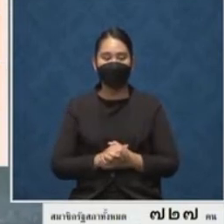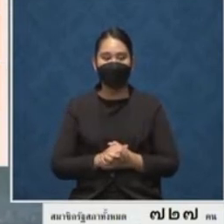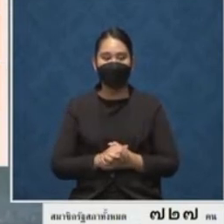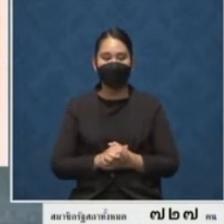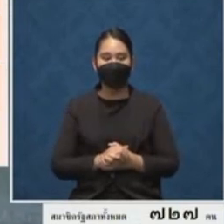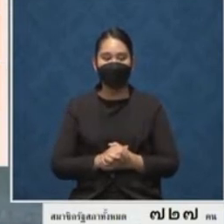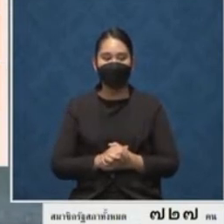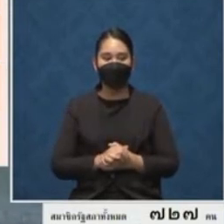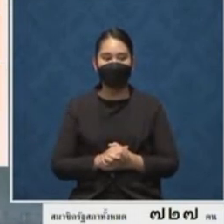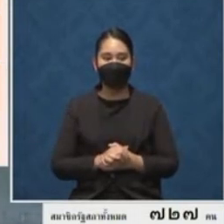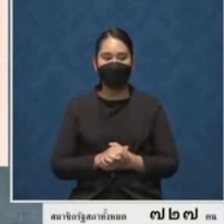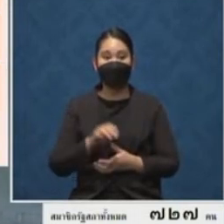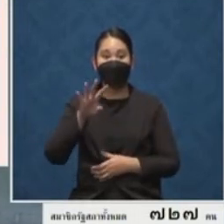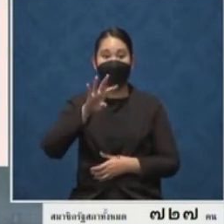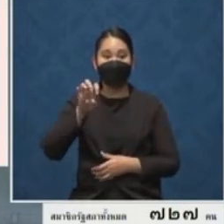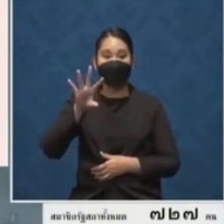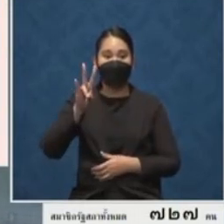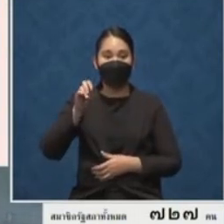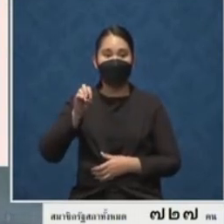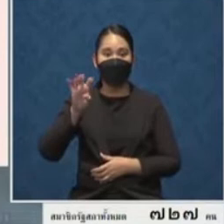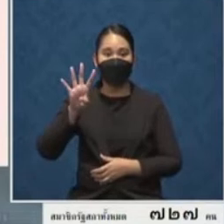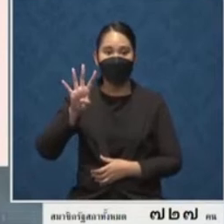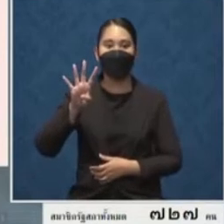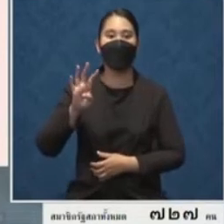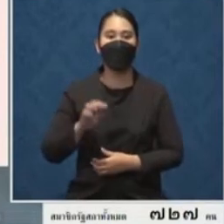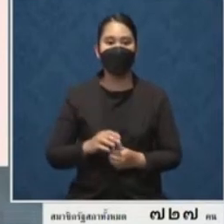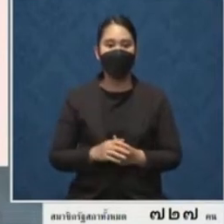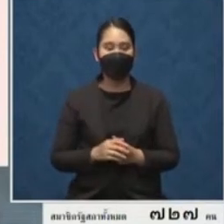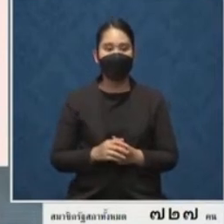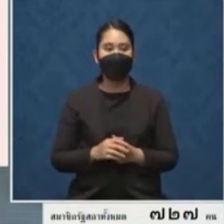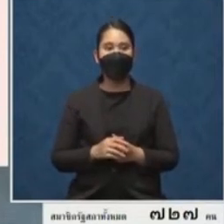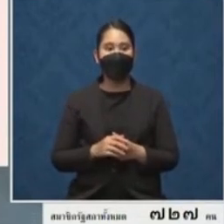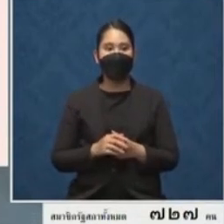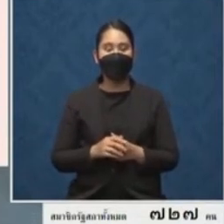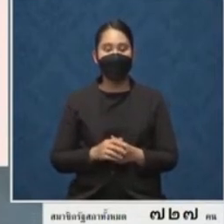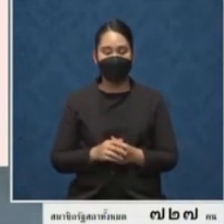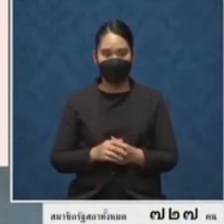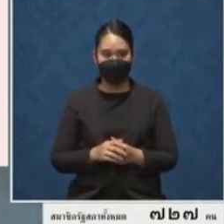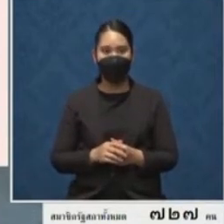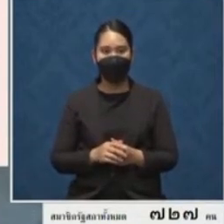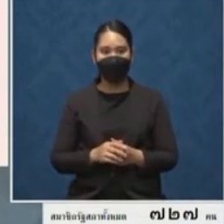474นางสาววิบูลลักษ์ร่วมลักษ